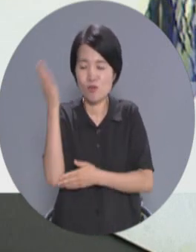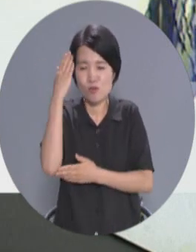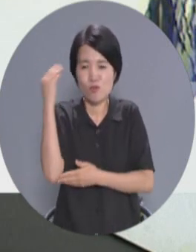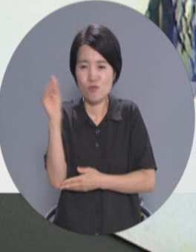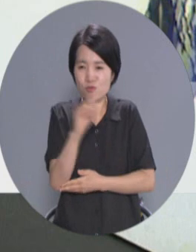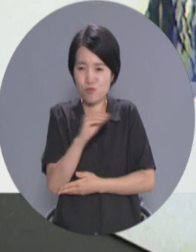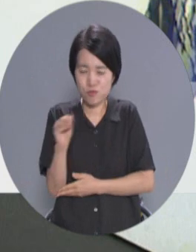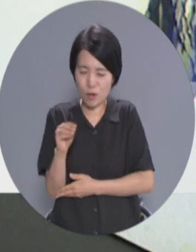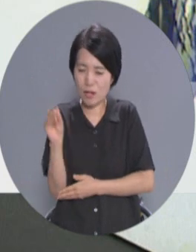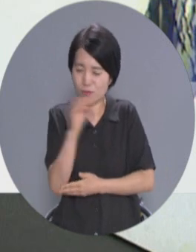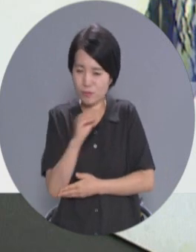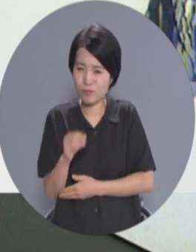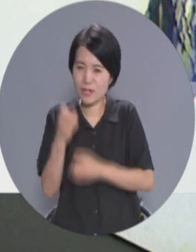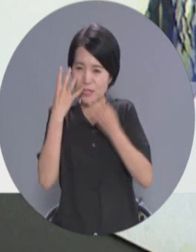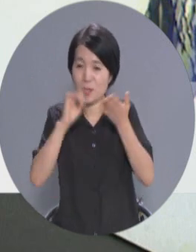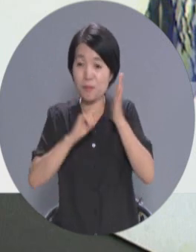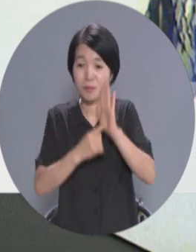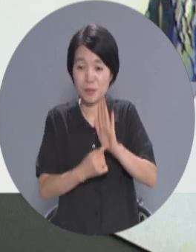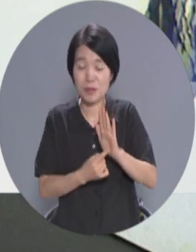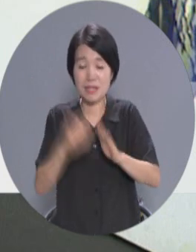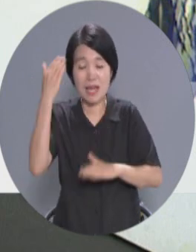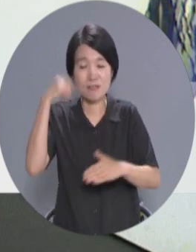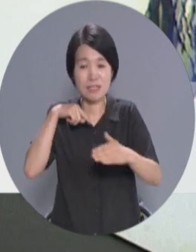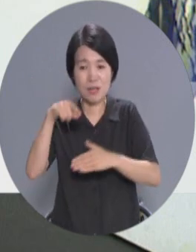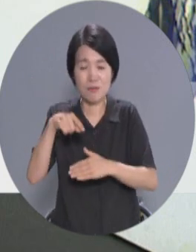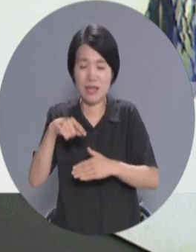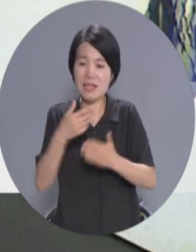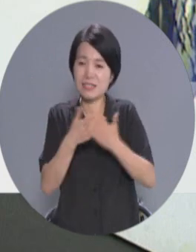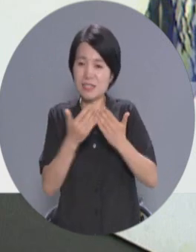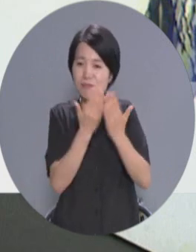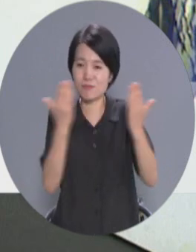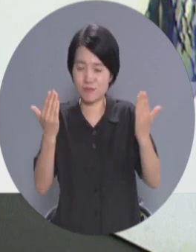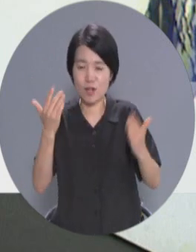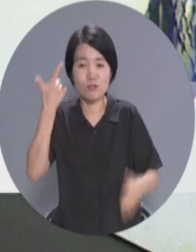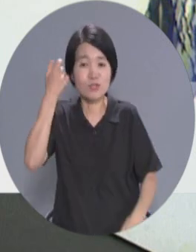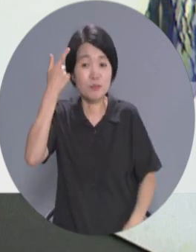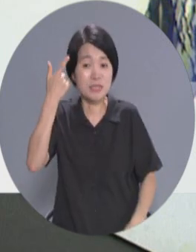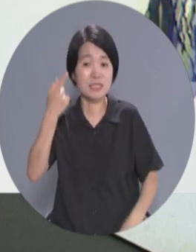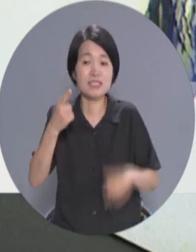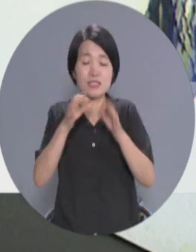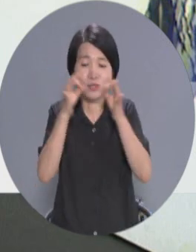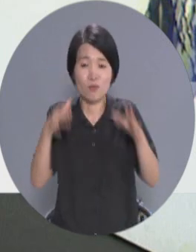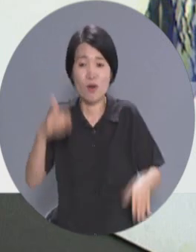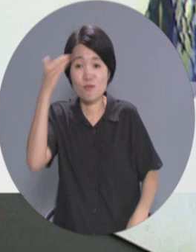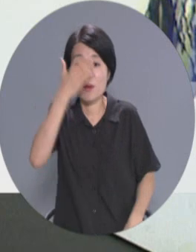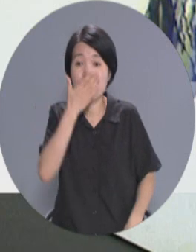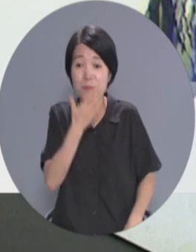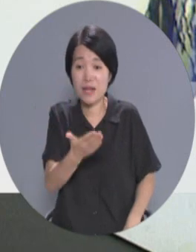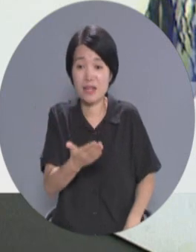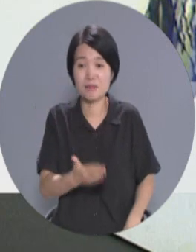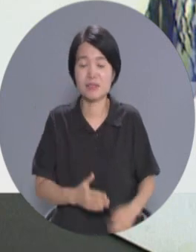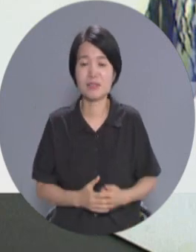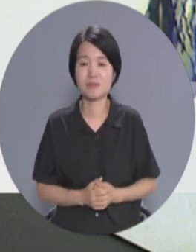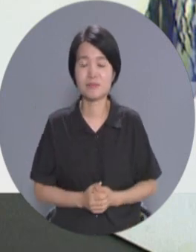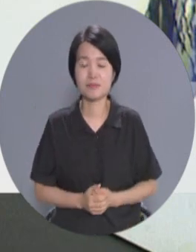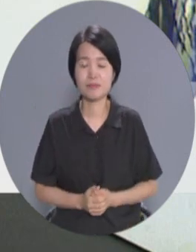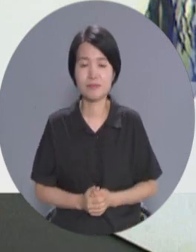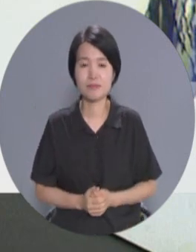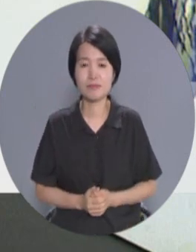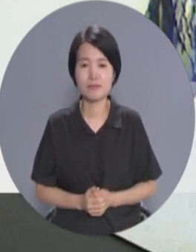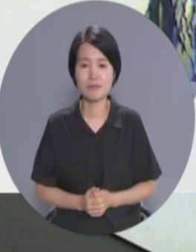물론 수묵을 새롭게 해석한 국내외 작품들을 61일간 감상할 수 있습니다. 김진선